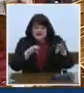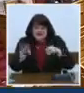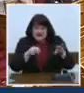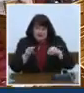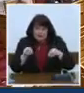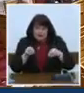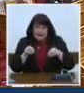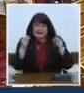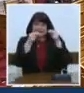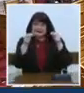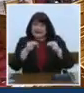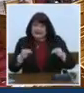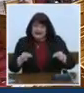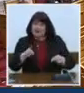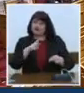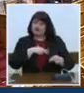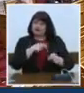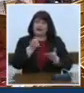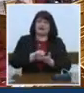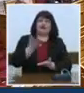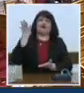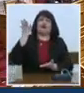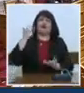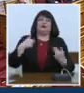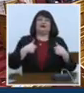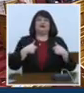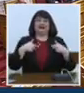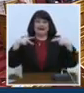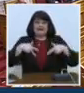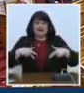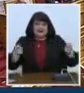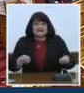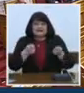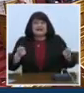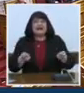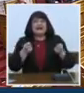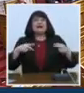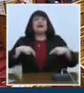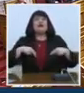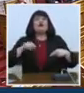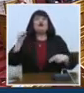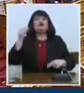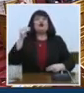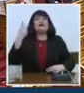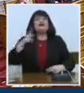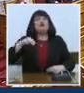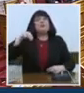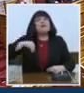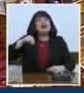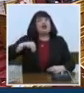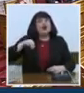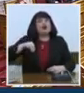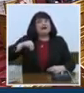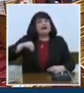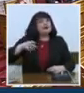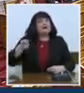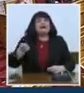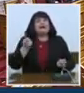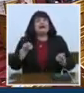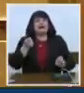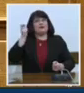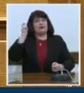αξιολόγηση του έργου της κυβέρνησης και του έργου της κυρίας Μενδώνη. Και ναι, η πολιτική ευθύνη προφανώς βαραίνει